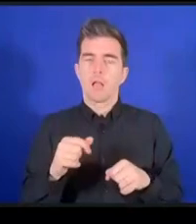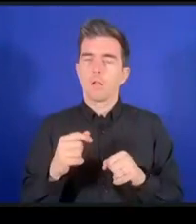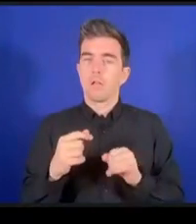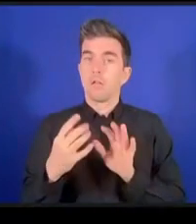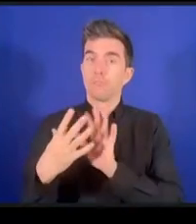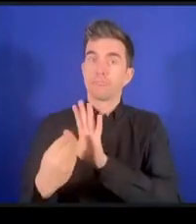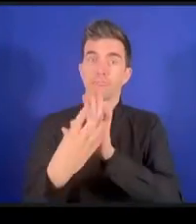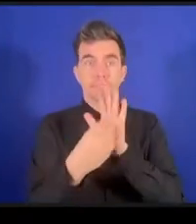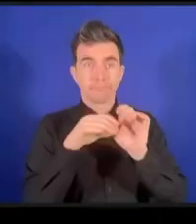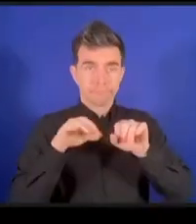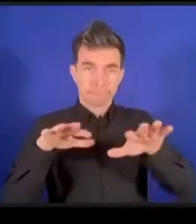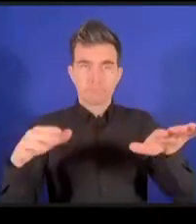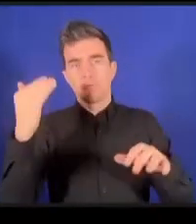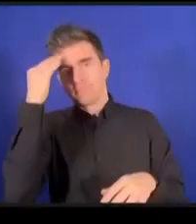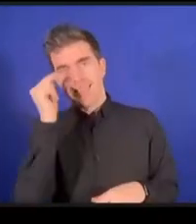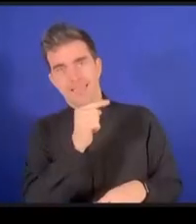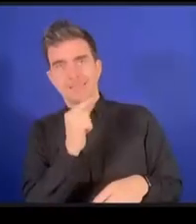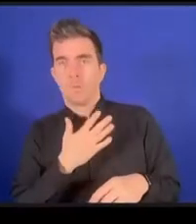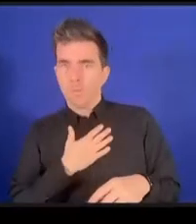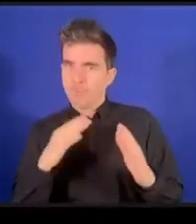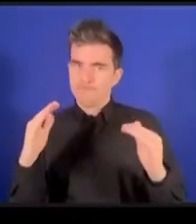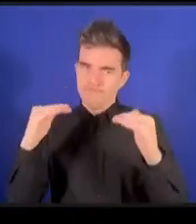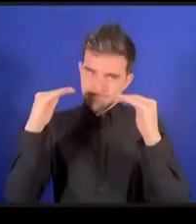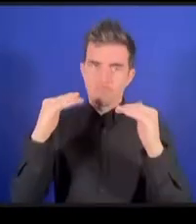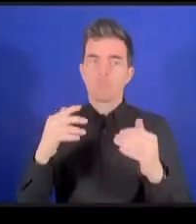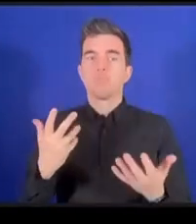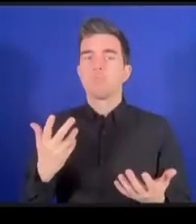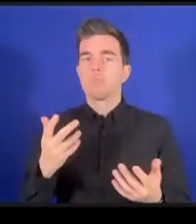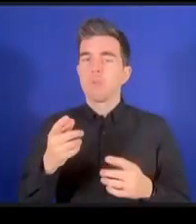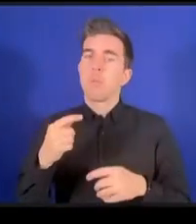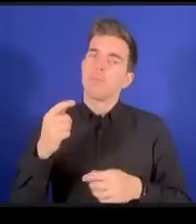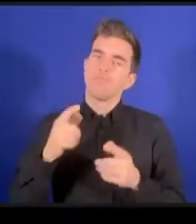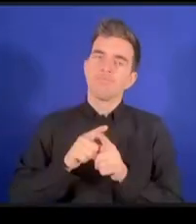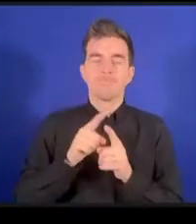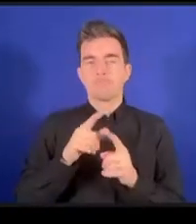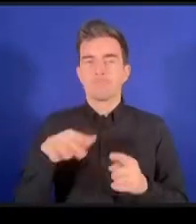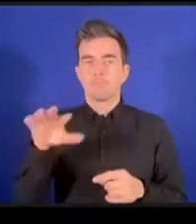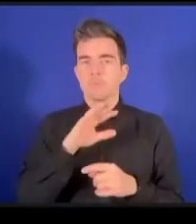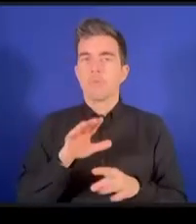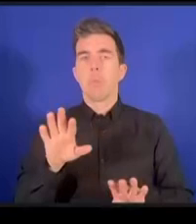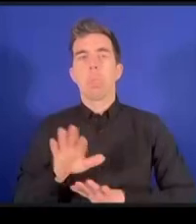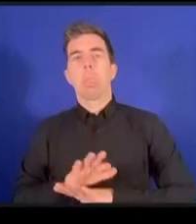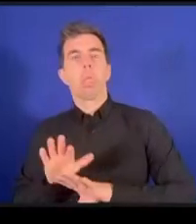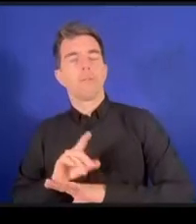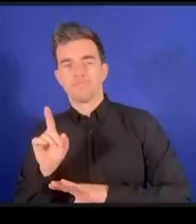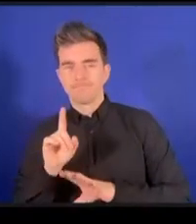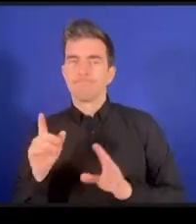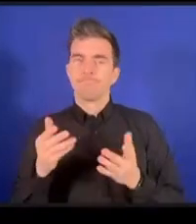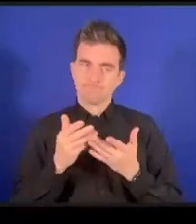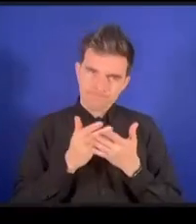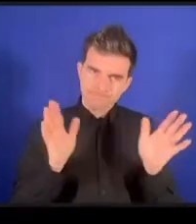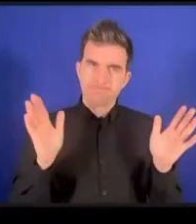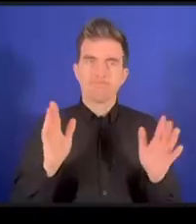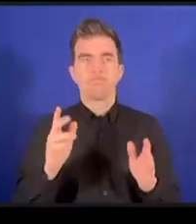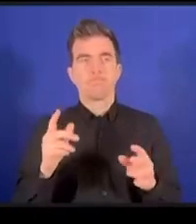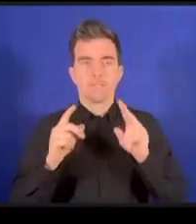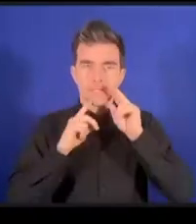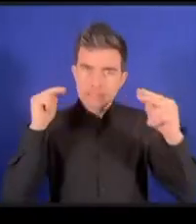чтобы обеспечить прозрачность функциональную совместимость определить стандарты ожидаемого